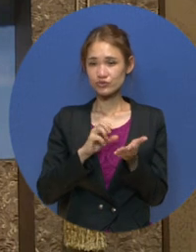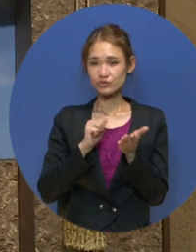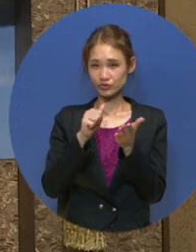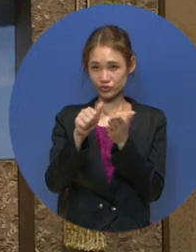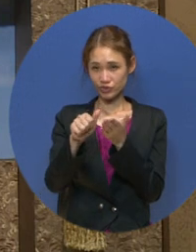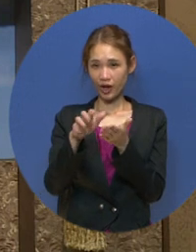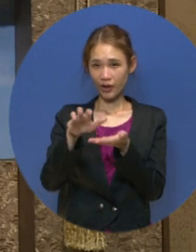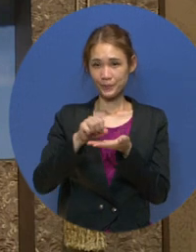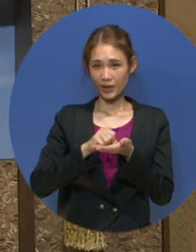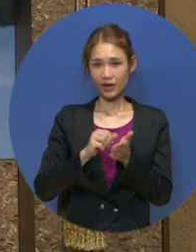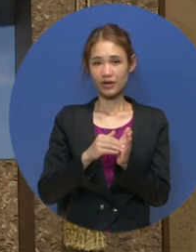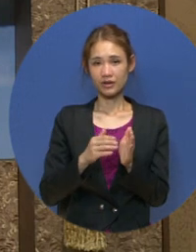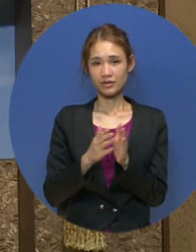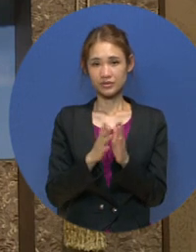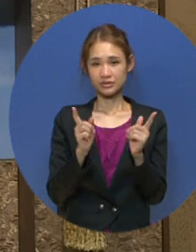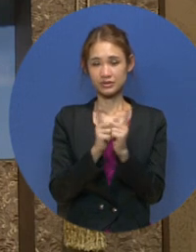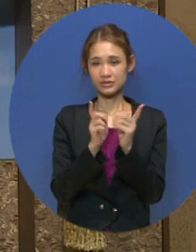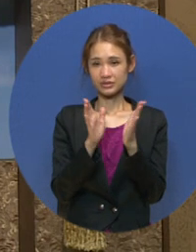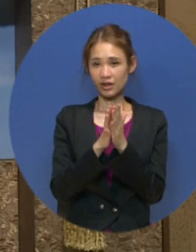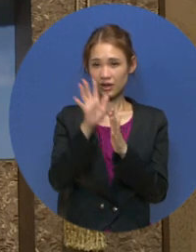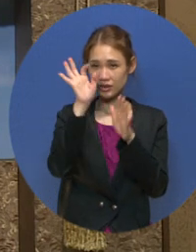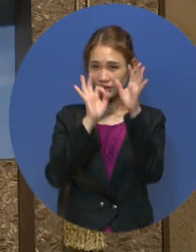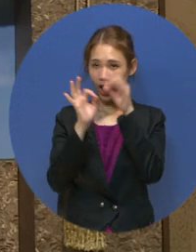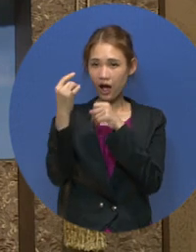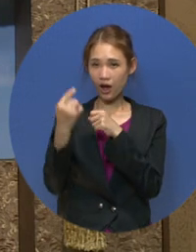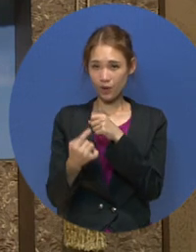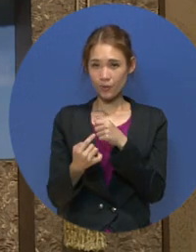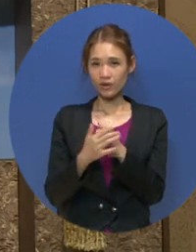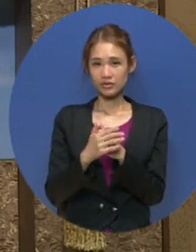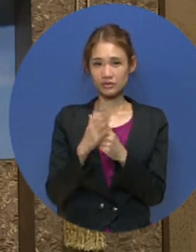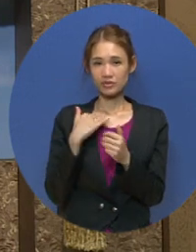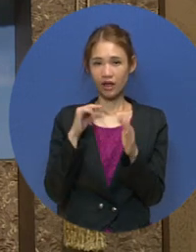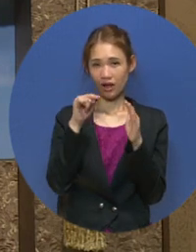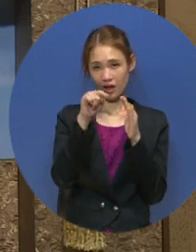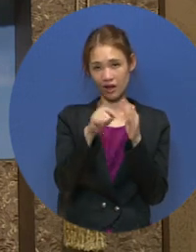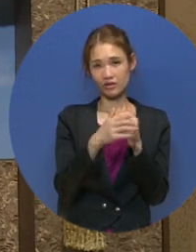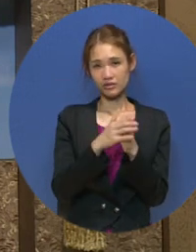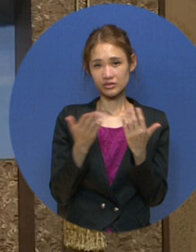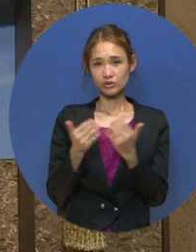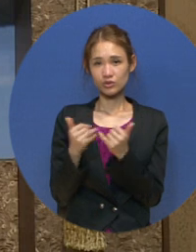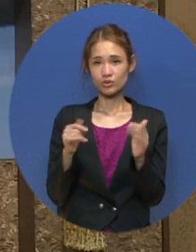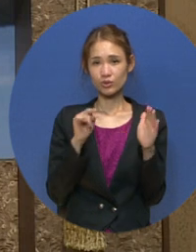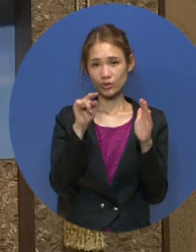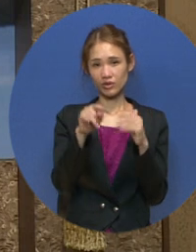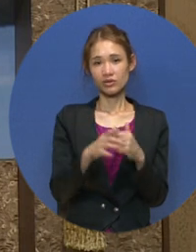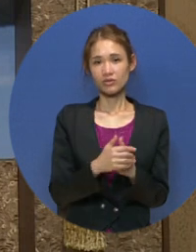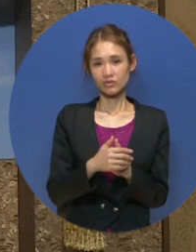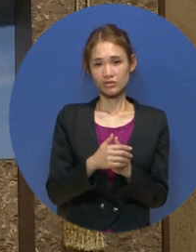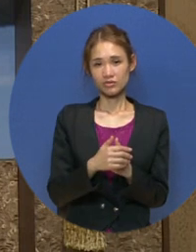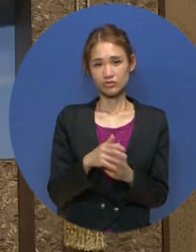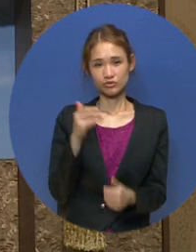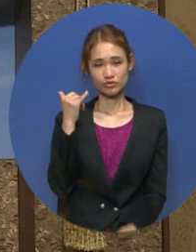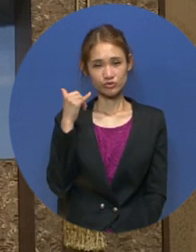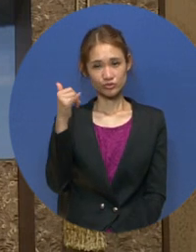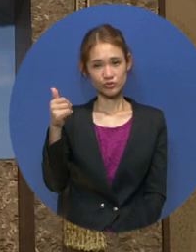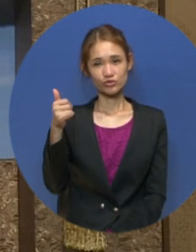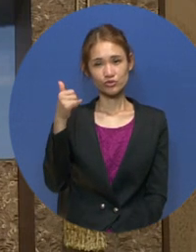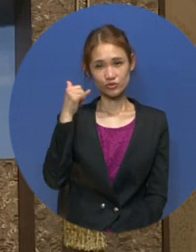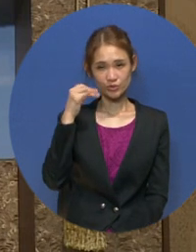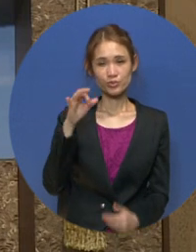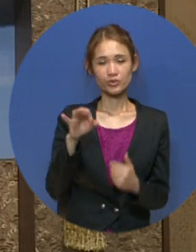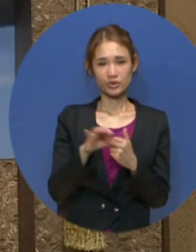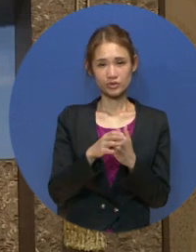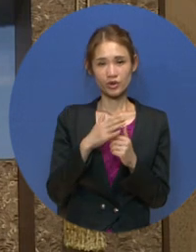있고요. 와, 전화를 직접 네네네. 찾아와 주시나요? 뭐 제가 갈 수도 있고 저희 직원들이 갈 수도 오. 있고요. 전화를 주시면